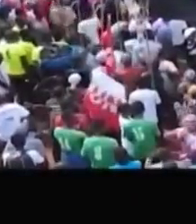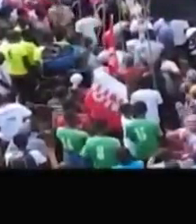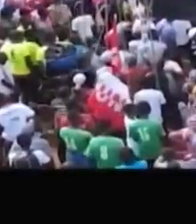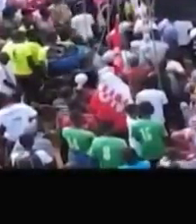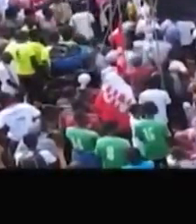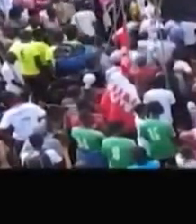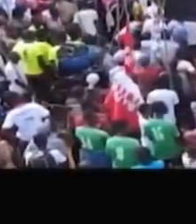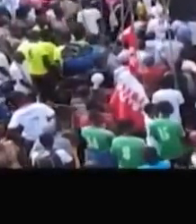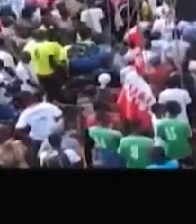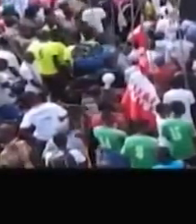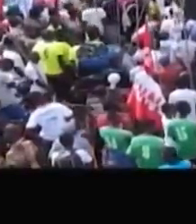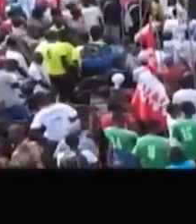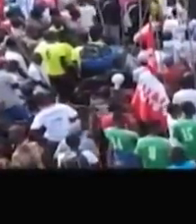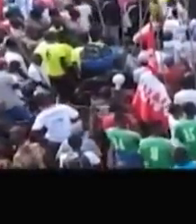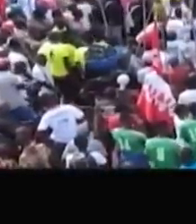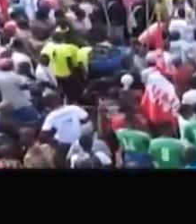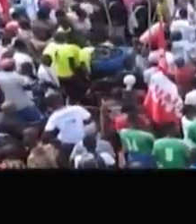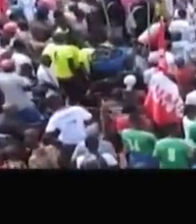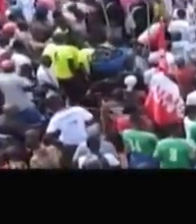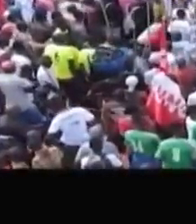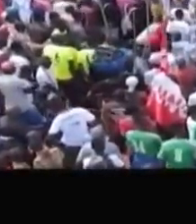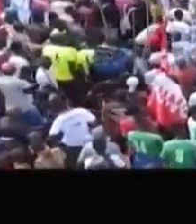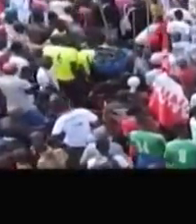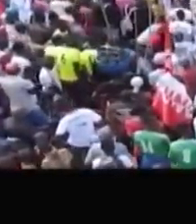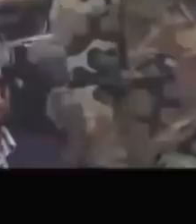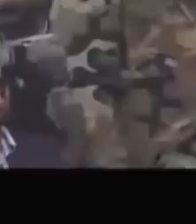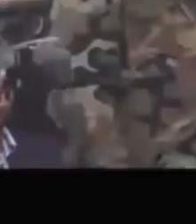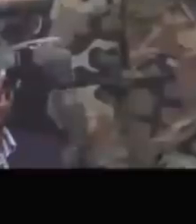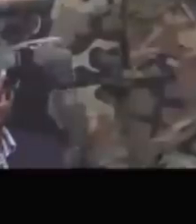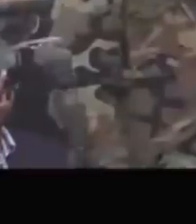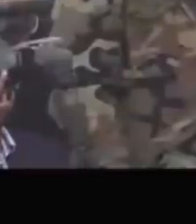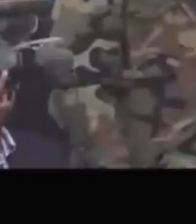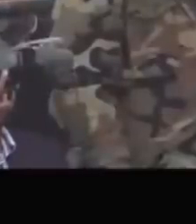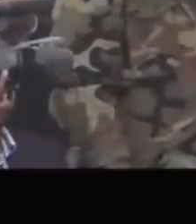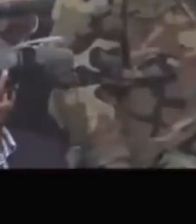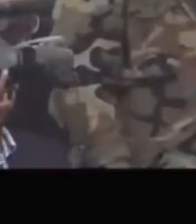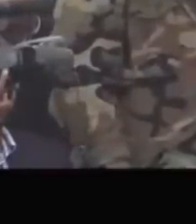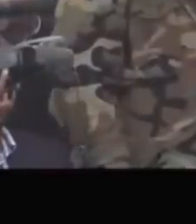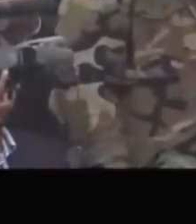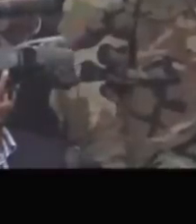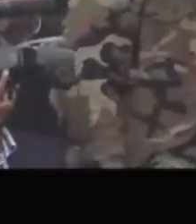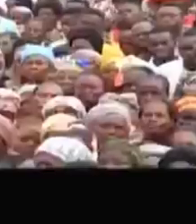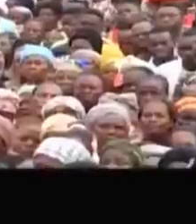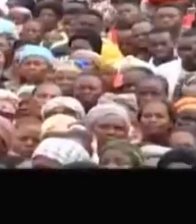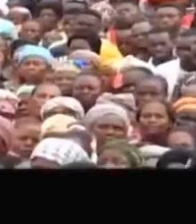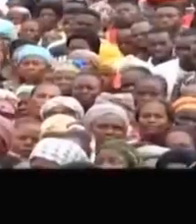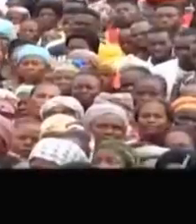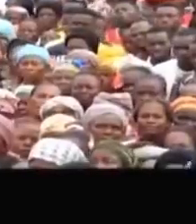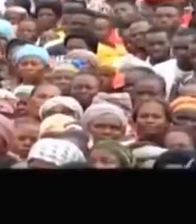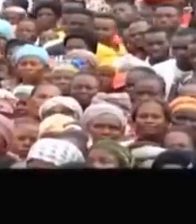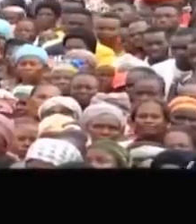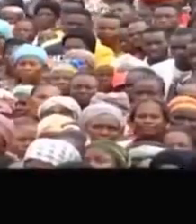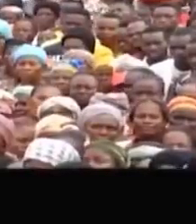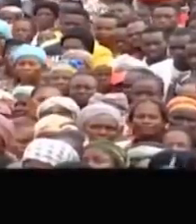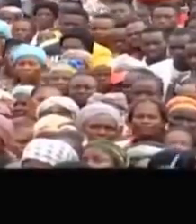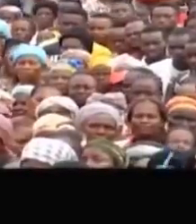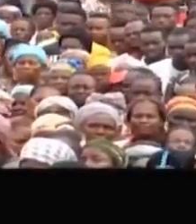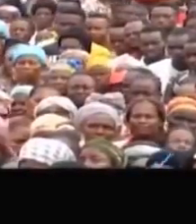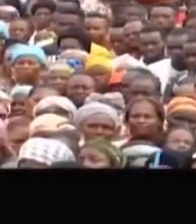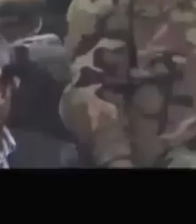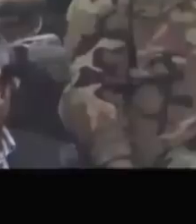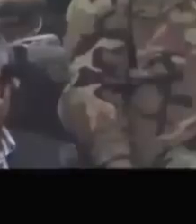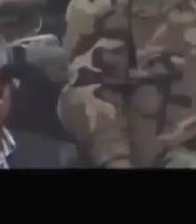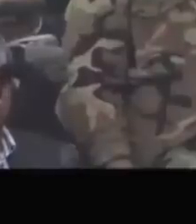pour l'organisation des élections dans les délais. Élection et Kozala na Boka Ndenge, calendrier à Sengé